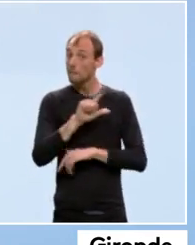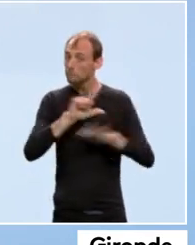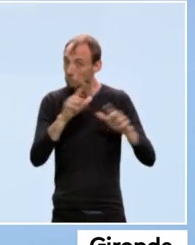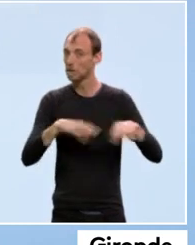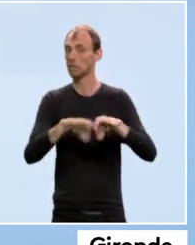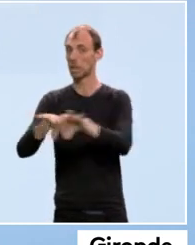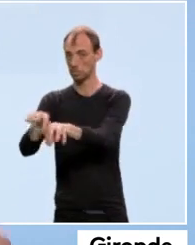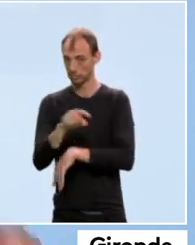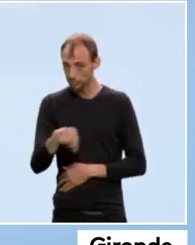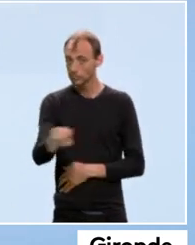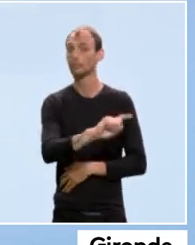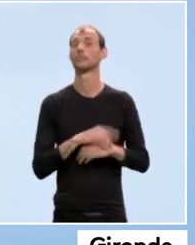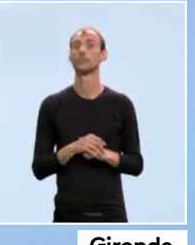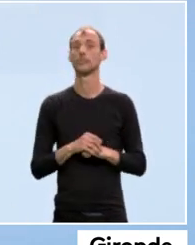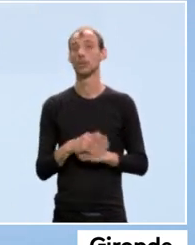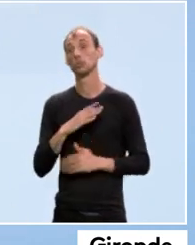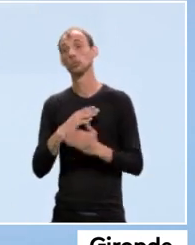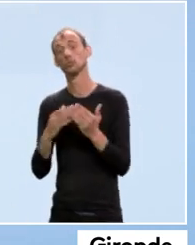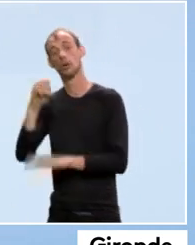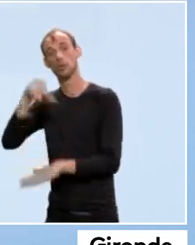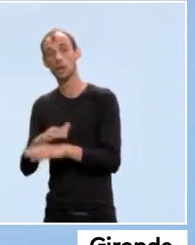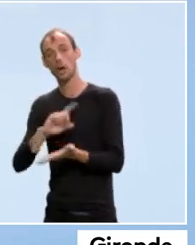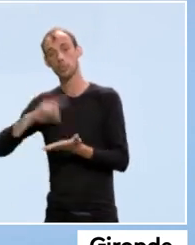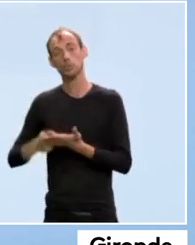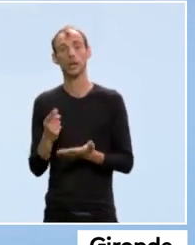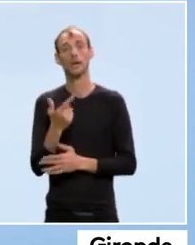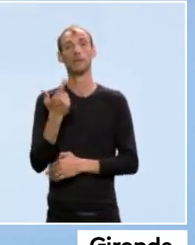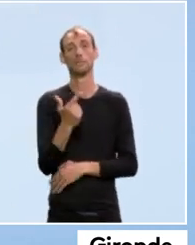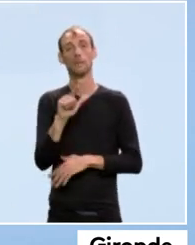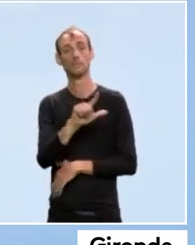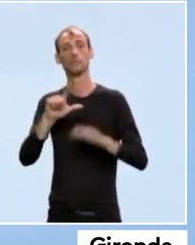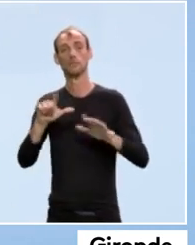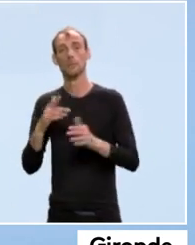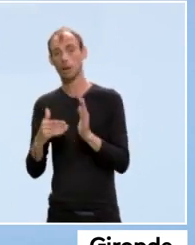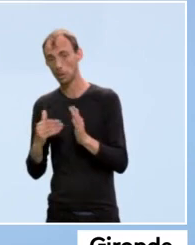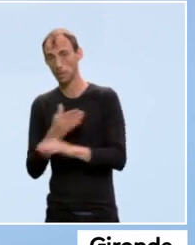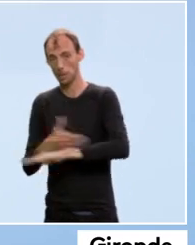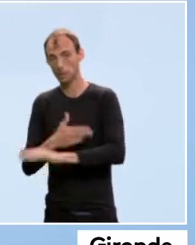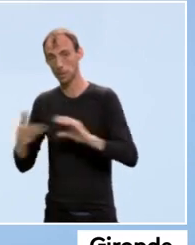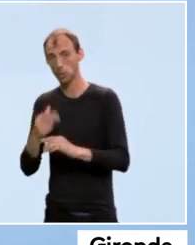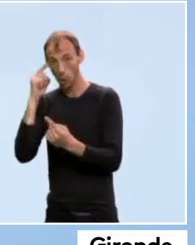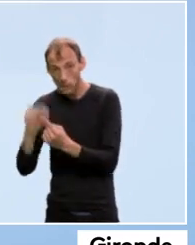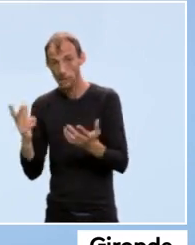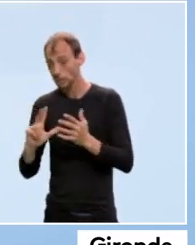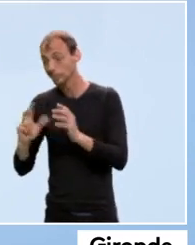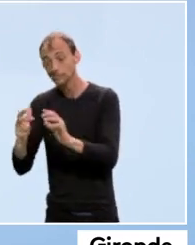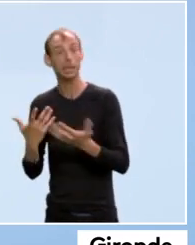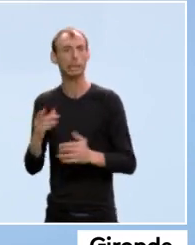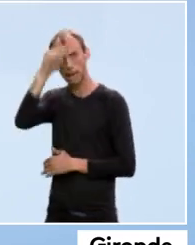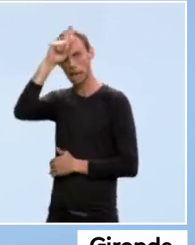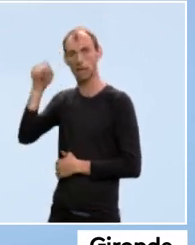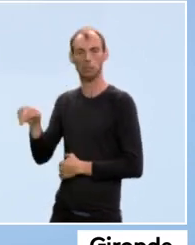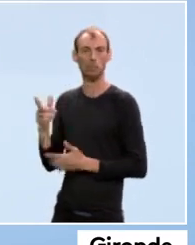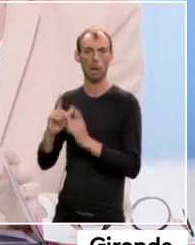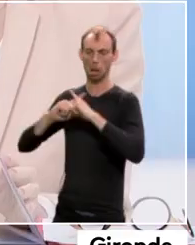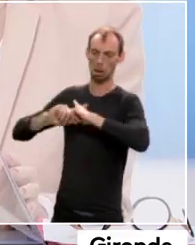milliards d'euros que Emmanuel Macron a réussi à convaincre en Gada Merkel pour le faire dans un tiers se déploie sur la transition écologique je pourrais aller